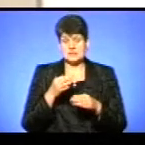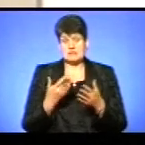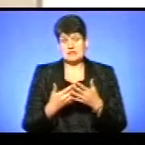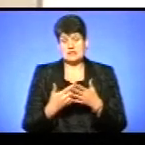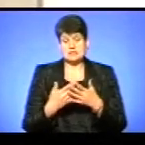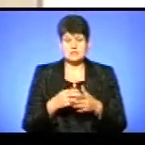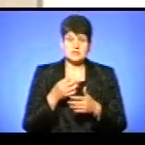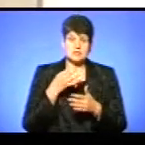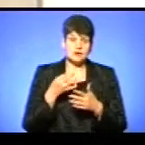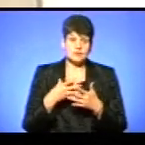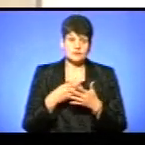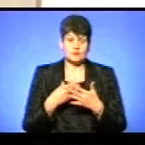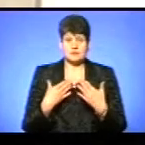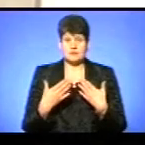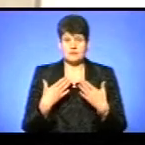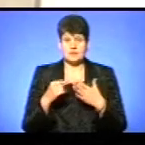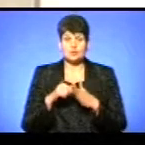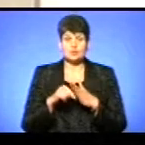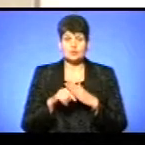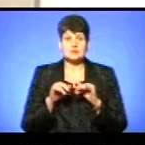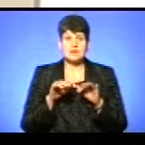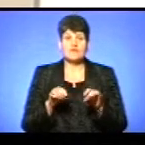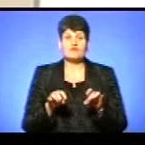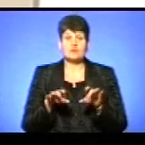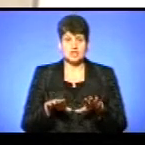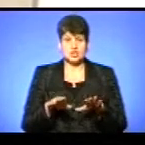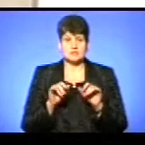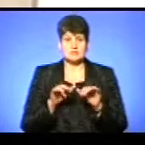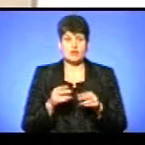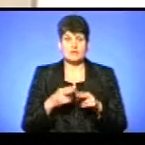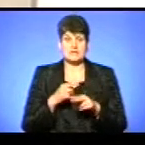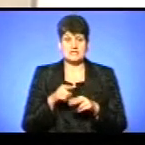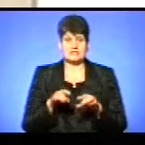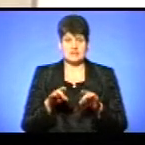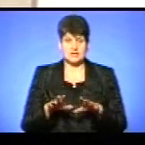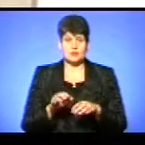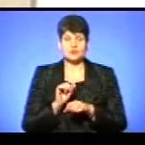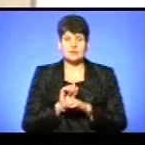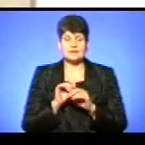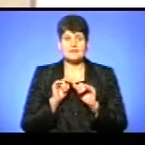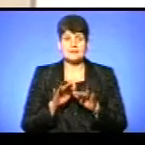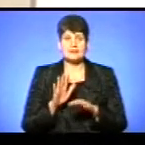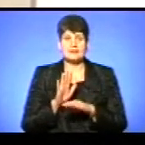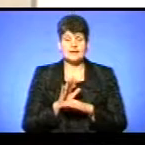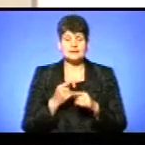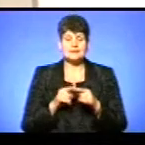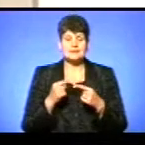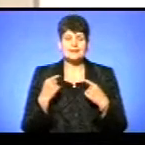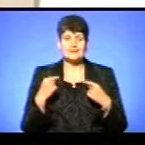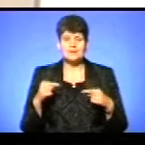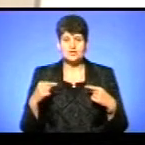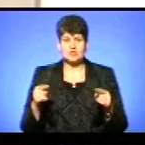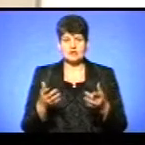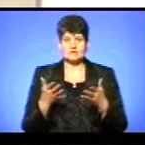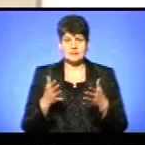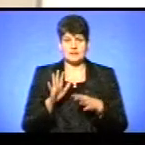він висловить певне своє ставлення до суті справи і вирішить справу без її вирішення. Хоча зупинення дії наказу – це зовсім інше, чим визнання